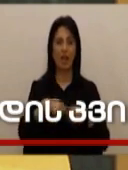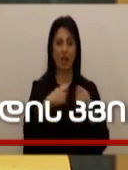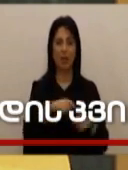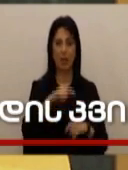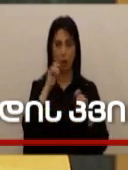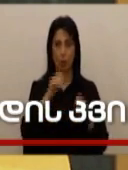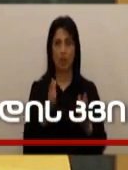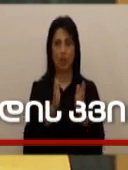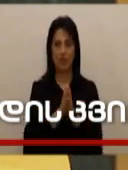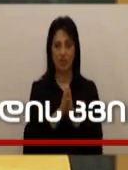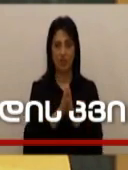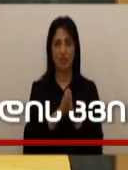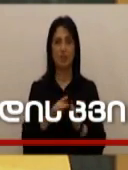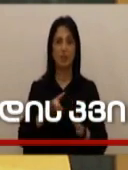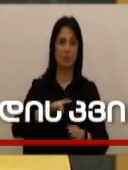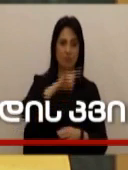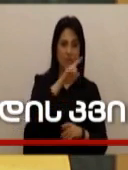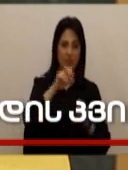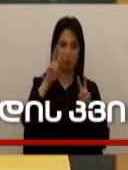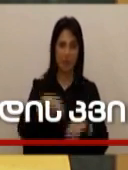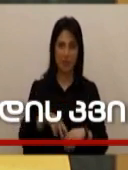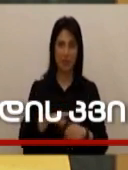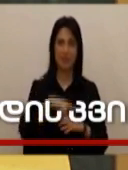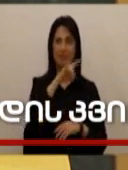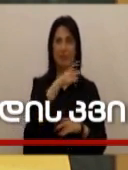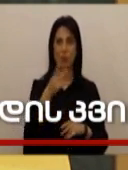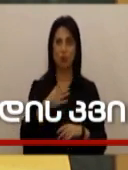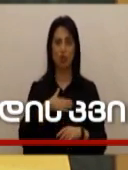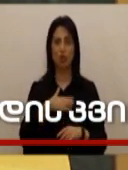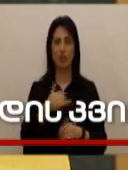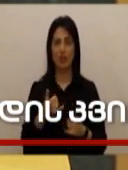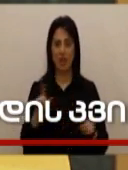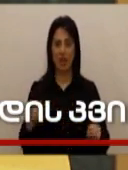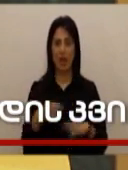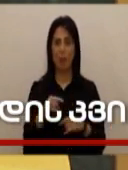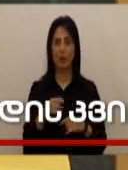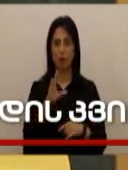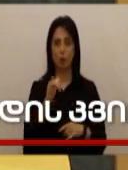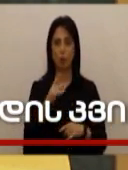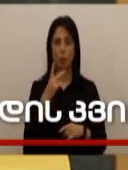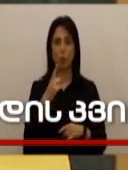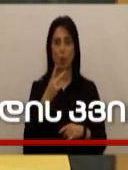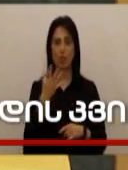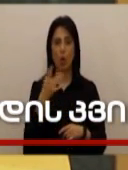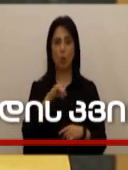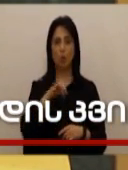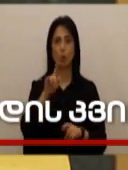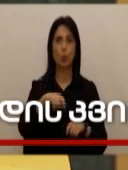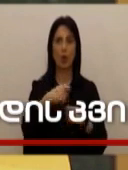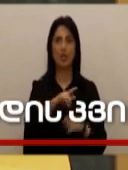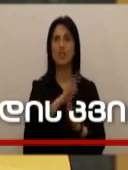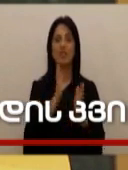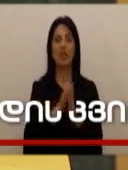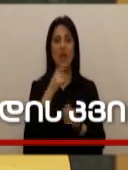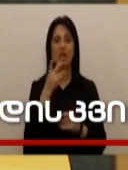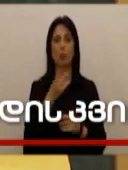უკრაინისთვის, ითხოვდით ჩარტილ როისების გაშვებას, ითხოვდით ახლაც ჩვენს მიერ ახლა რეაბილიტირებული სუ-25-ების გადაცემას. ეს ყველაფერი რა თქმა